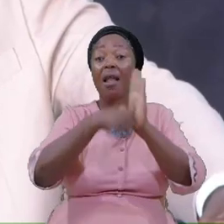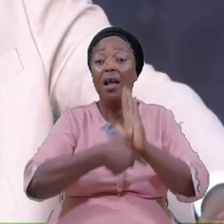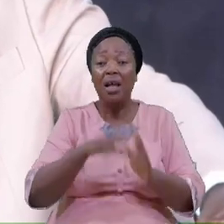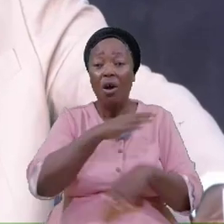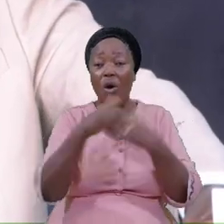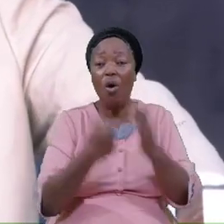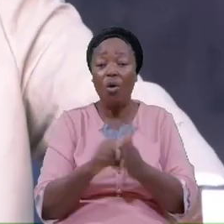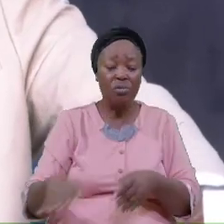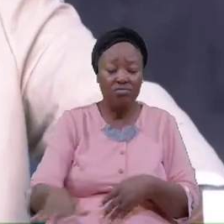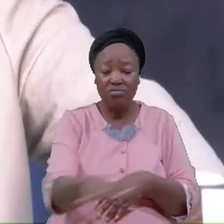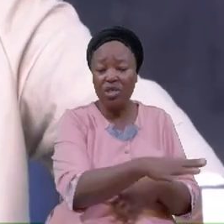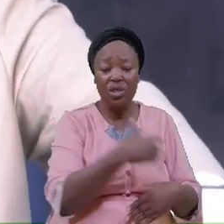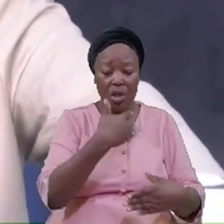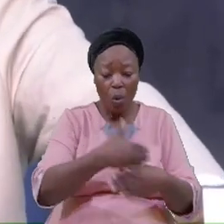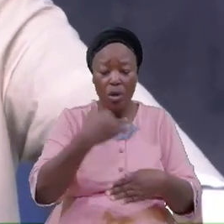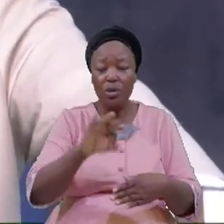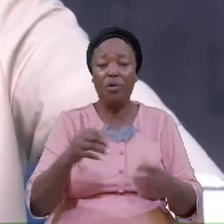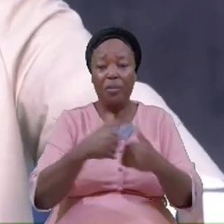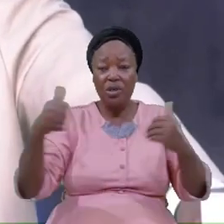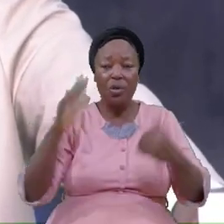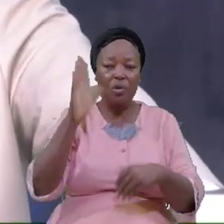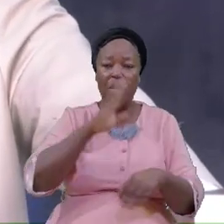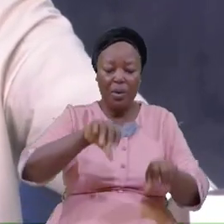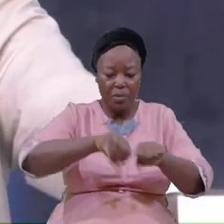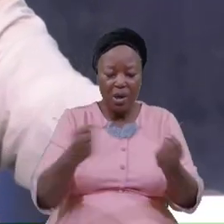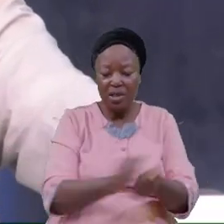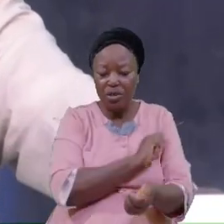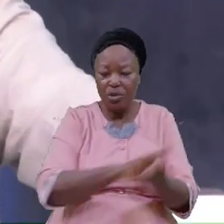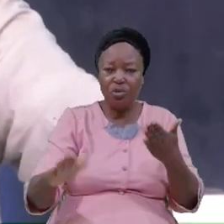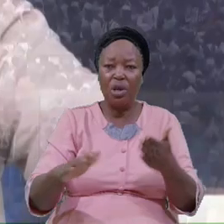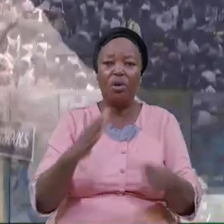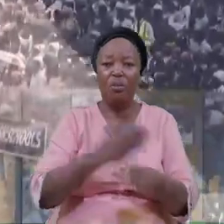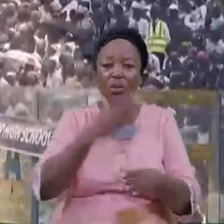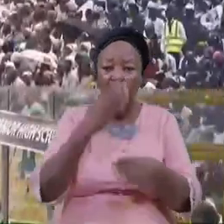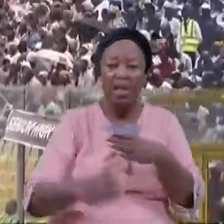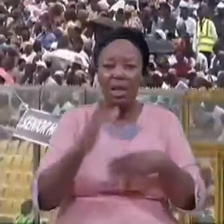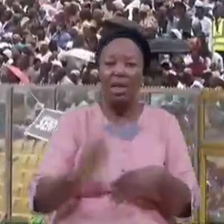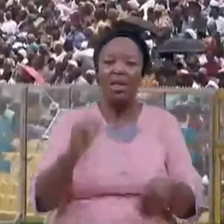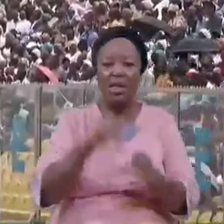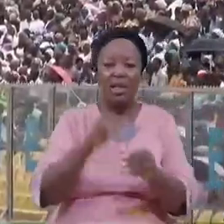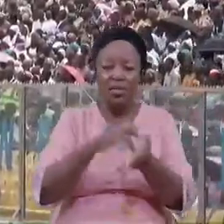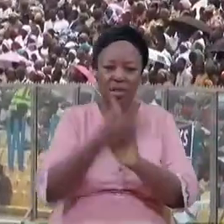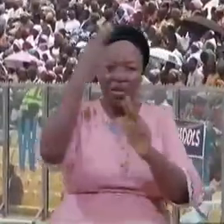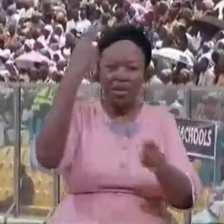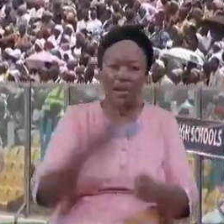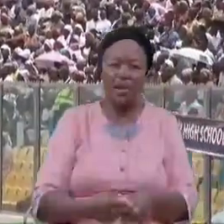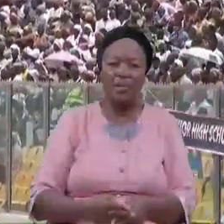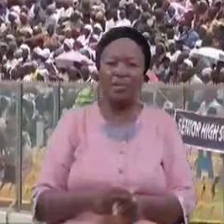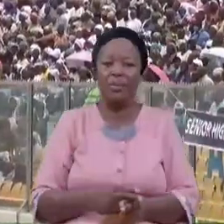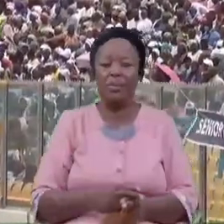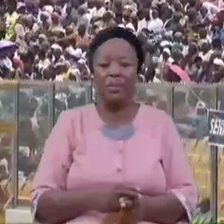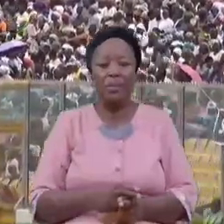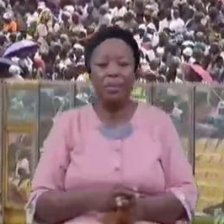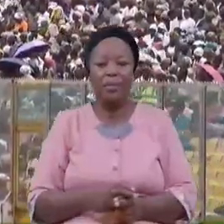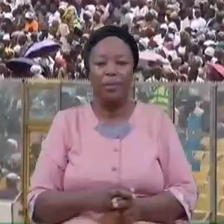of partition will be broken down fully and forever in Jesus' name. Alors, je vous ai parlé de mon ami avec